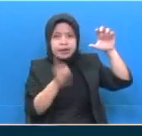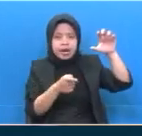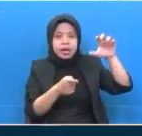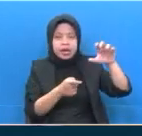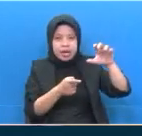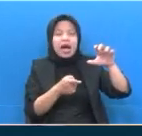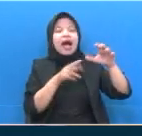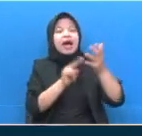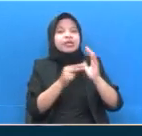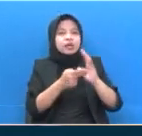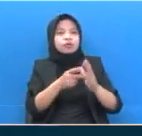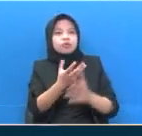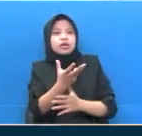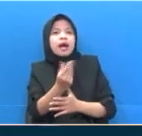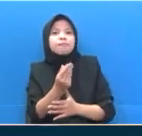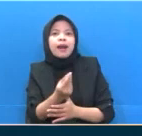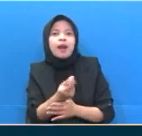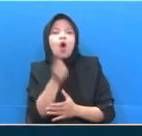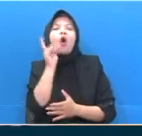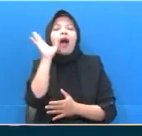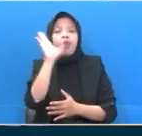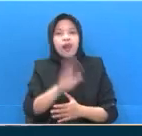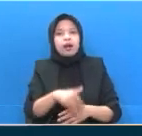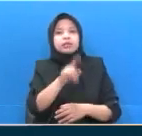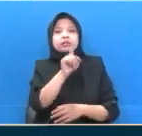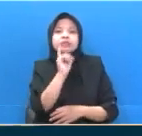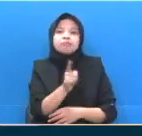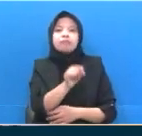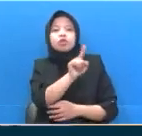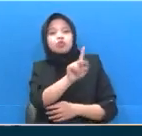ini nanti eksklusinya lebih gampang Oh penyebabnya 123